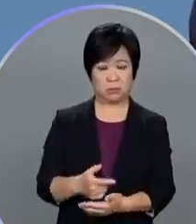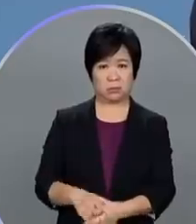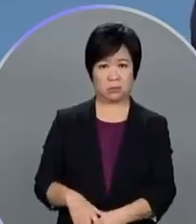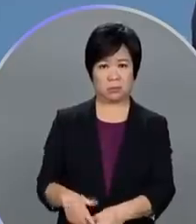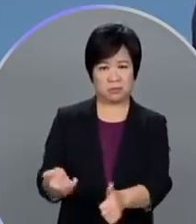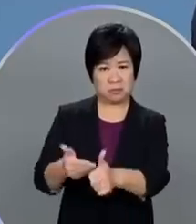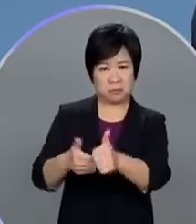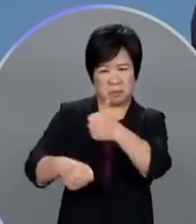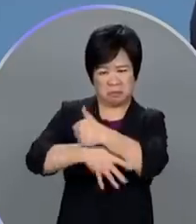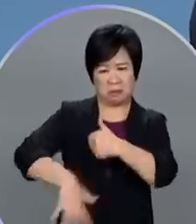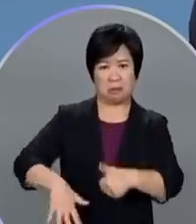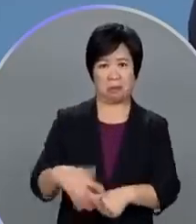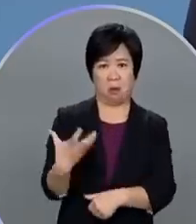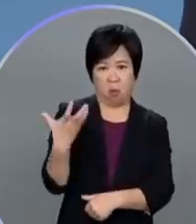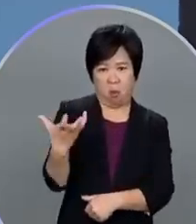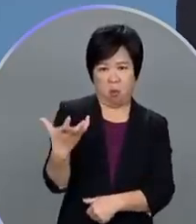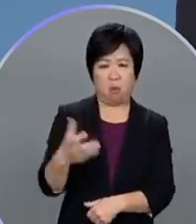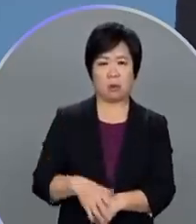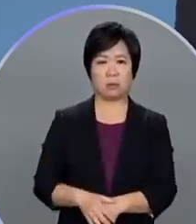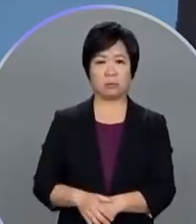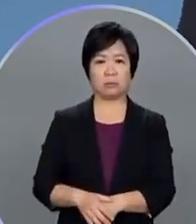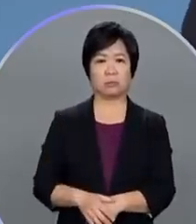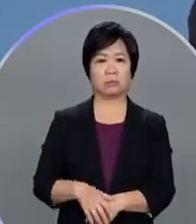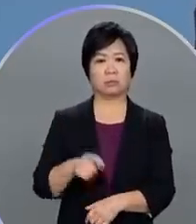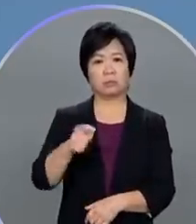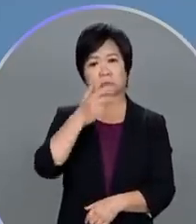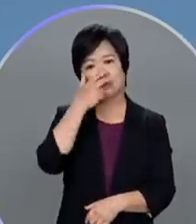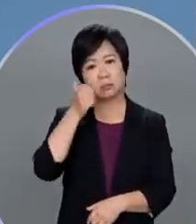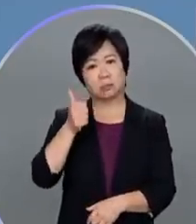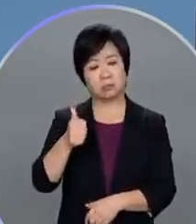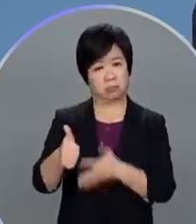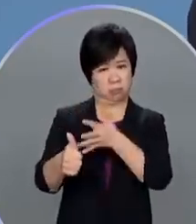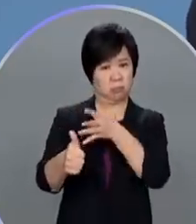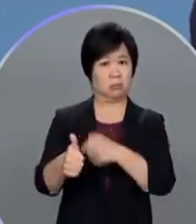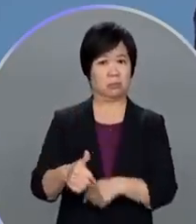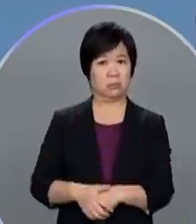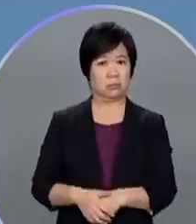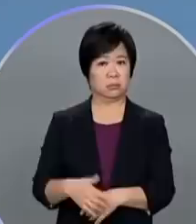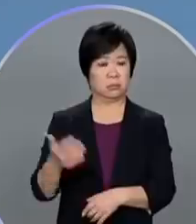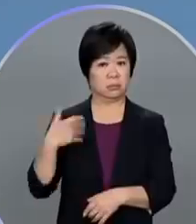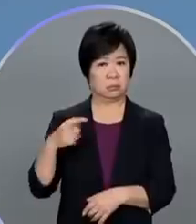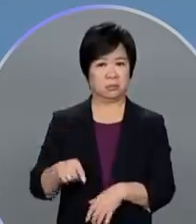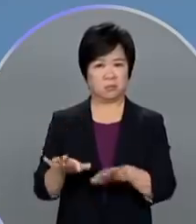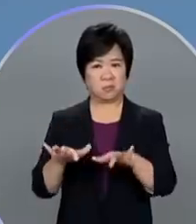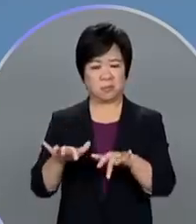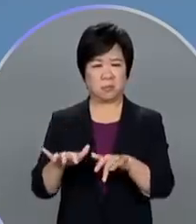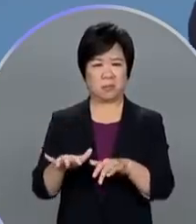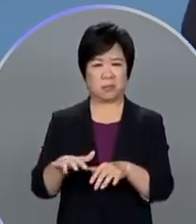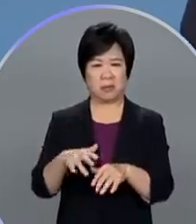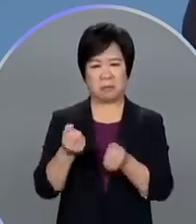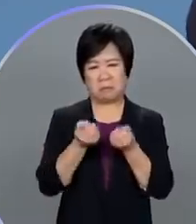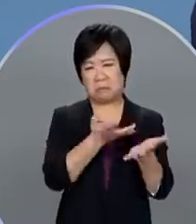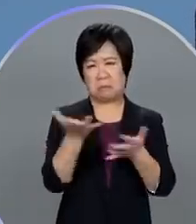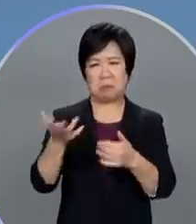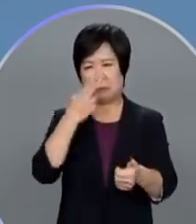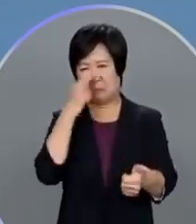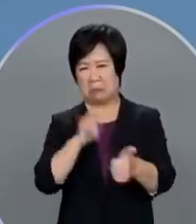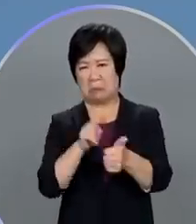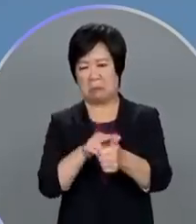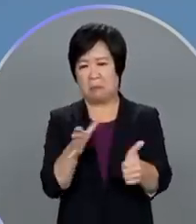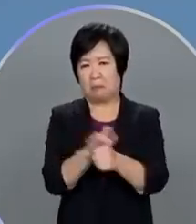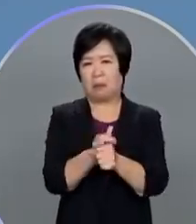的是大野狼，现场不就有赖清德吗？他被你的网军打得趴在地上的时候，你怎么一个字都不